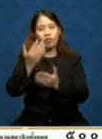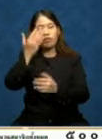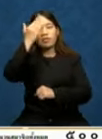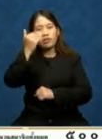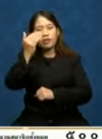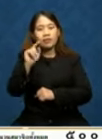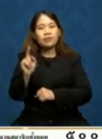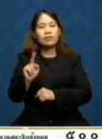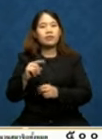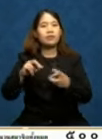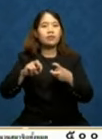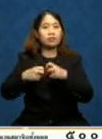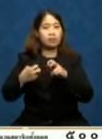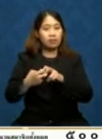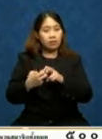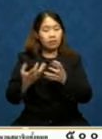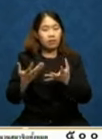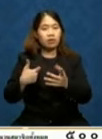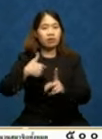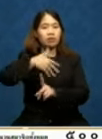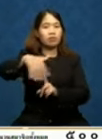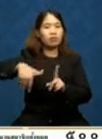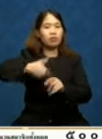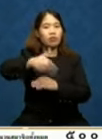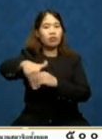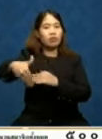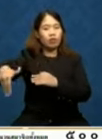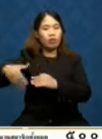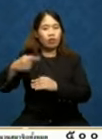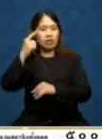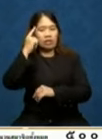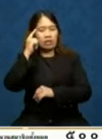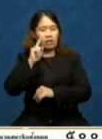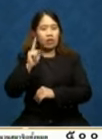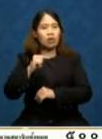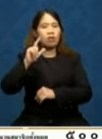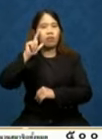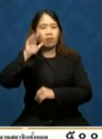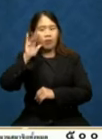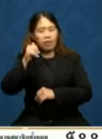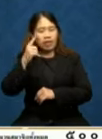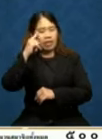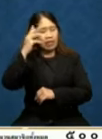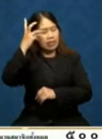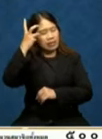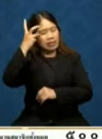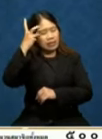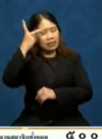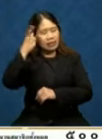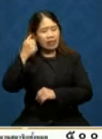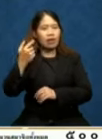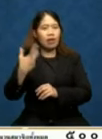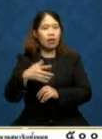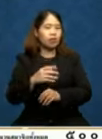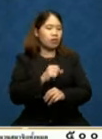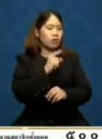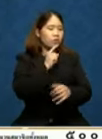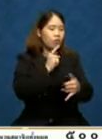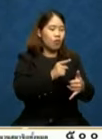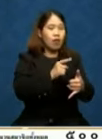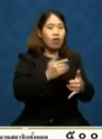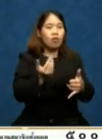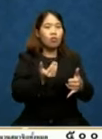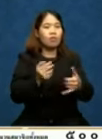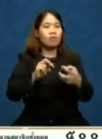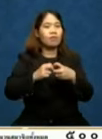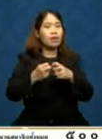ดปัญหาหรือปัจจัยภายนอกที่ทำให้ผู้ปกครองนะครับเกิดความเครียดและมาลงกับที่เด็กครับผมหมายถึงปัญหา